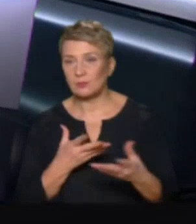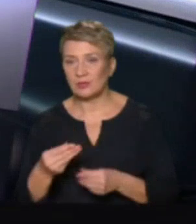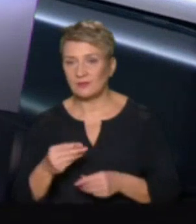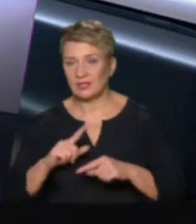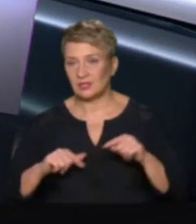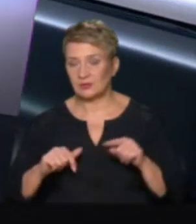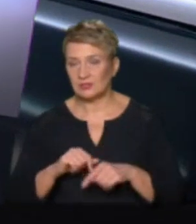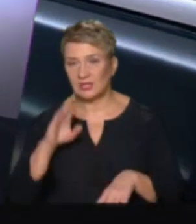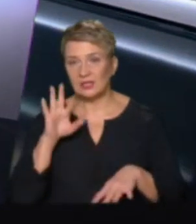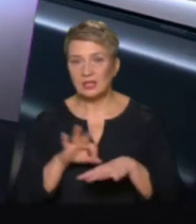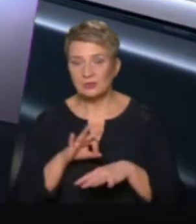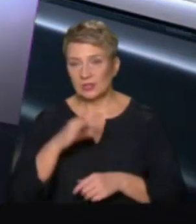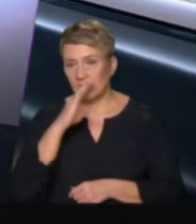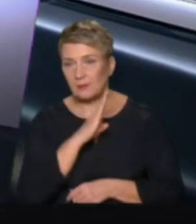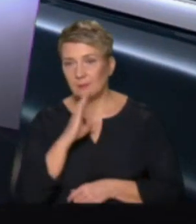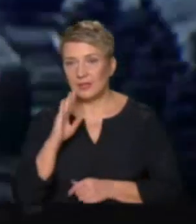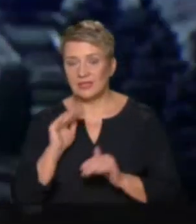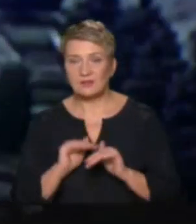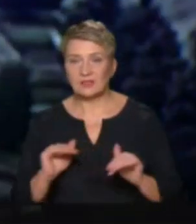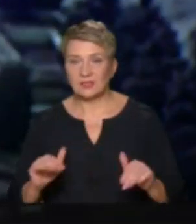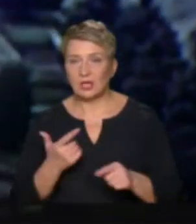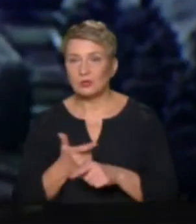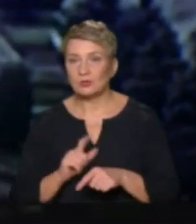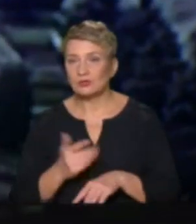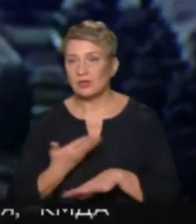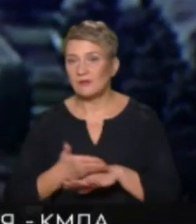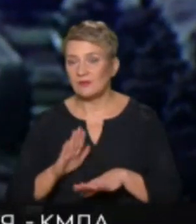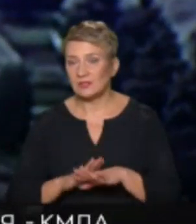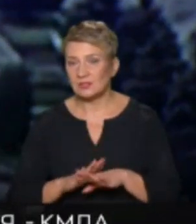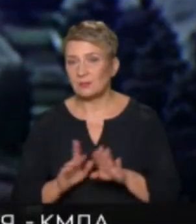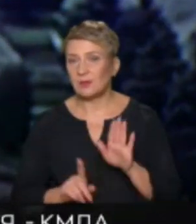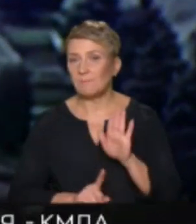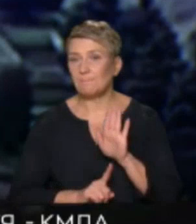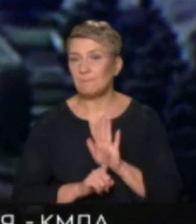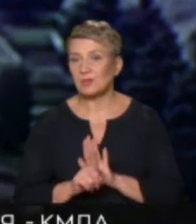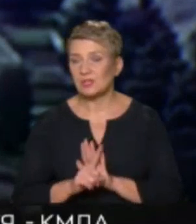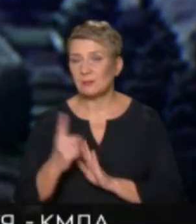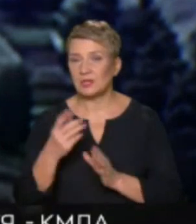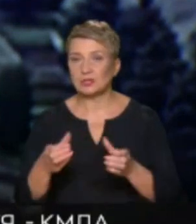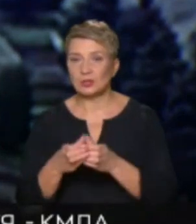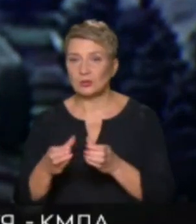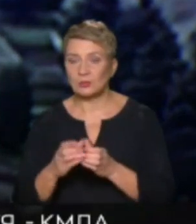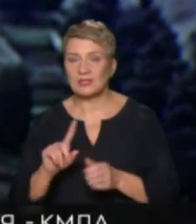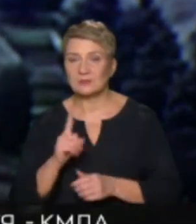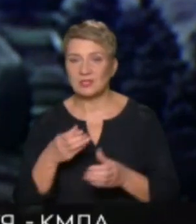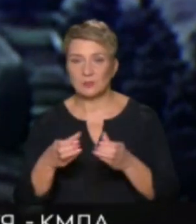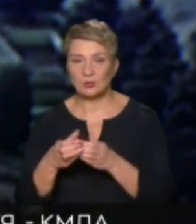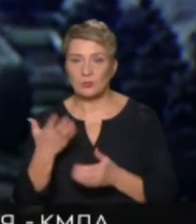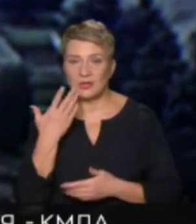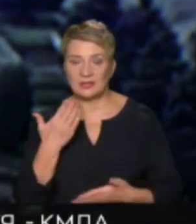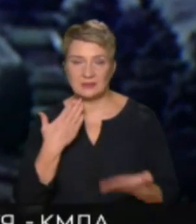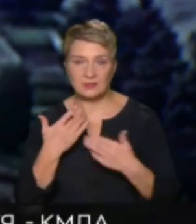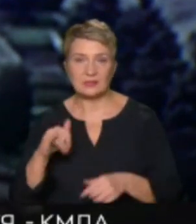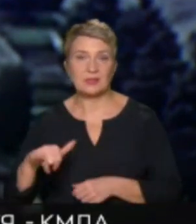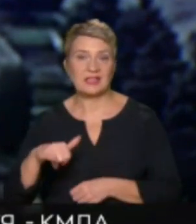дружину, на батьків, на дітей. Це дуже важко, тому що ми запустили перші групи. З першими групами, коли спілкувалися, мені